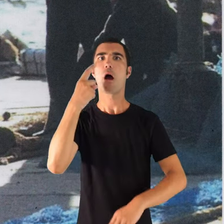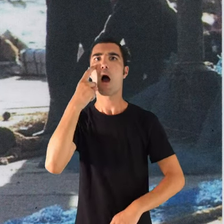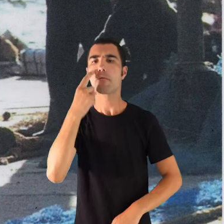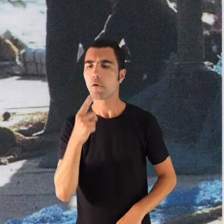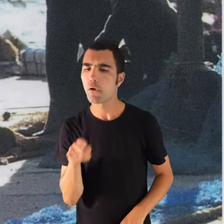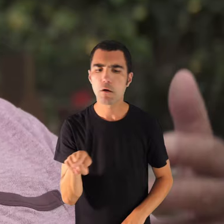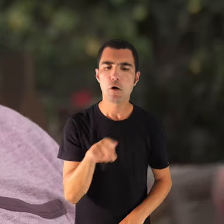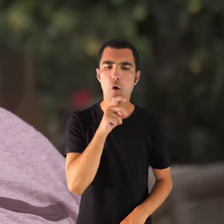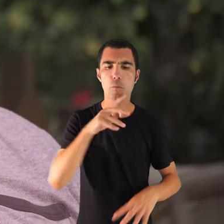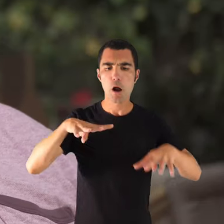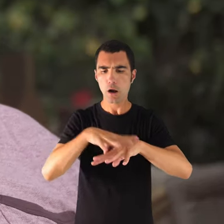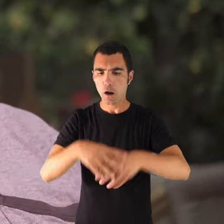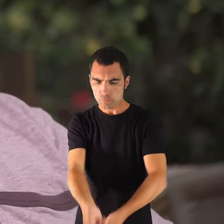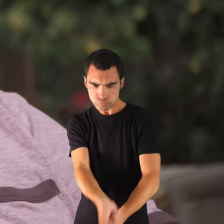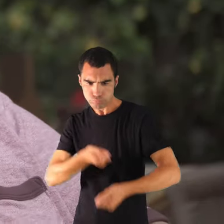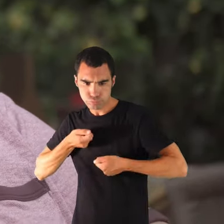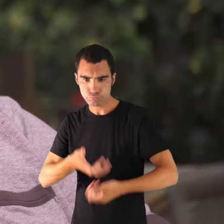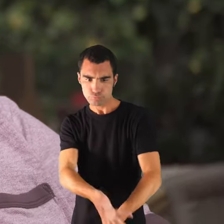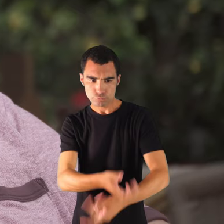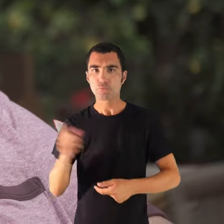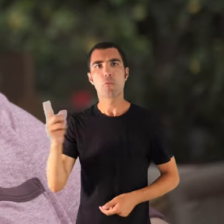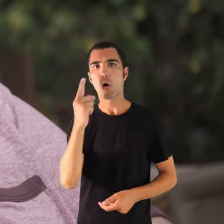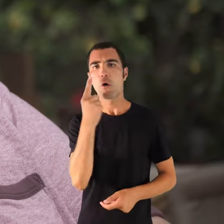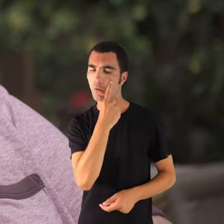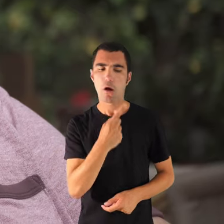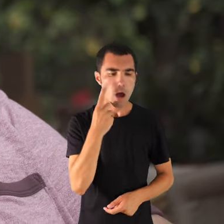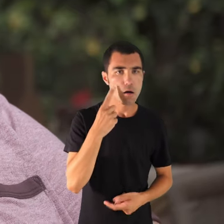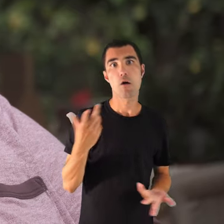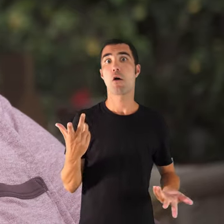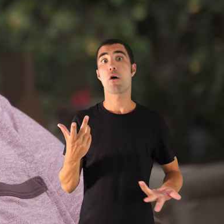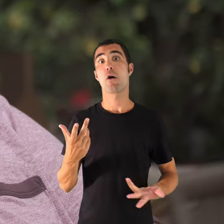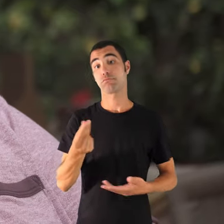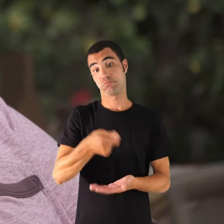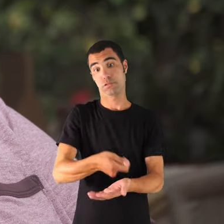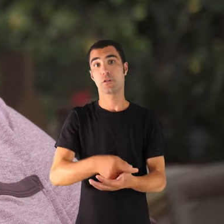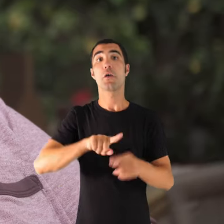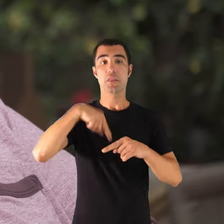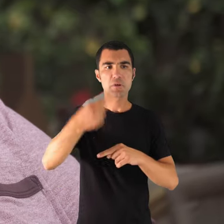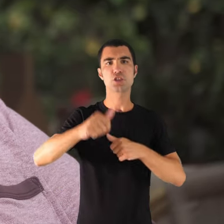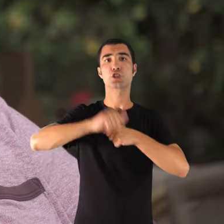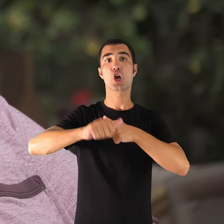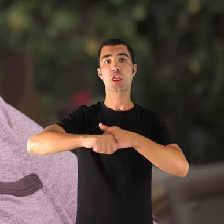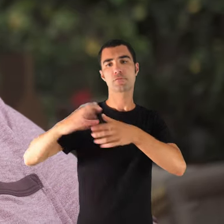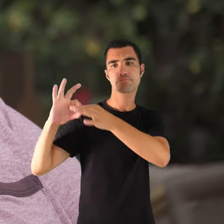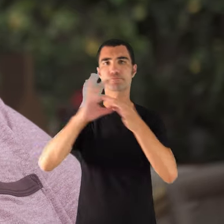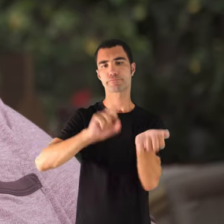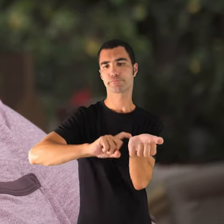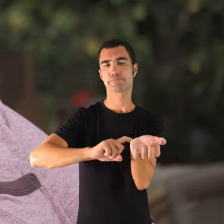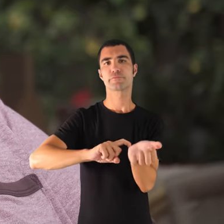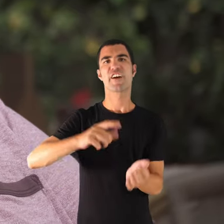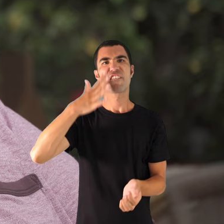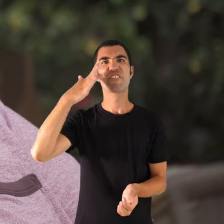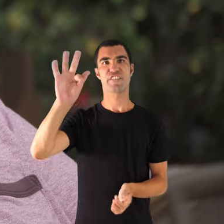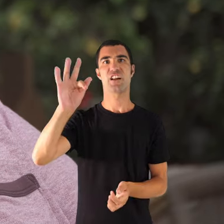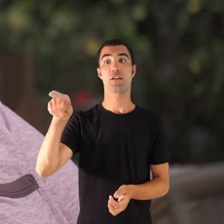com traien les xerxes i es pegui i tot això, com a natural. I en fi, després vengueren els sollerits francesos, que ja tenien